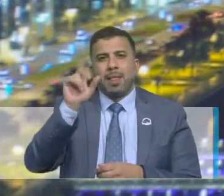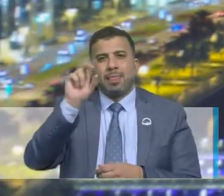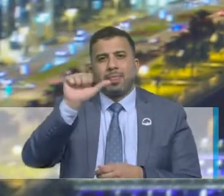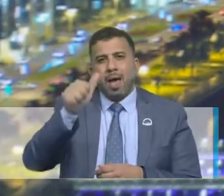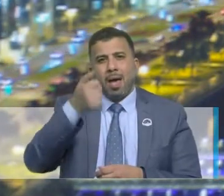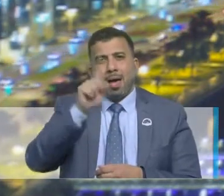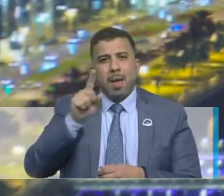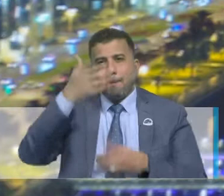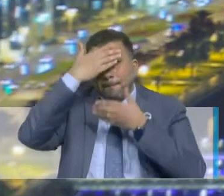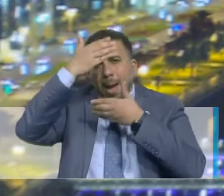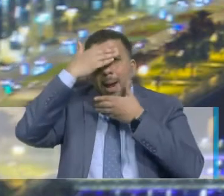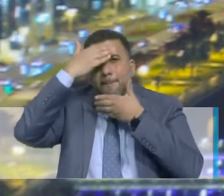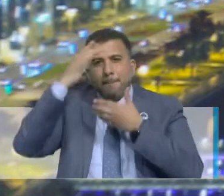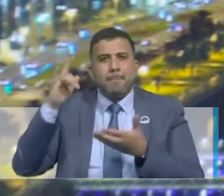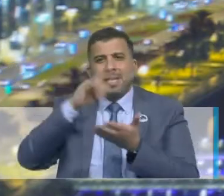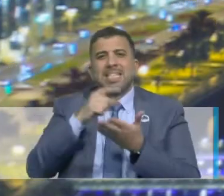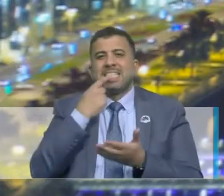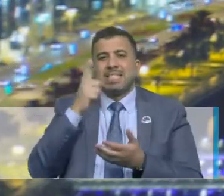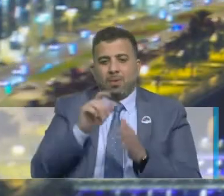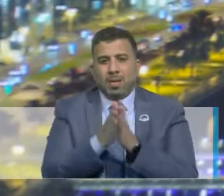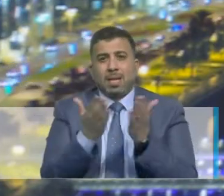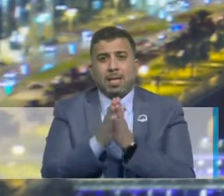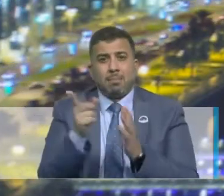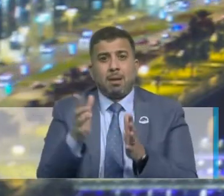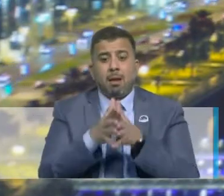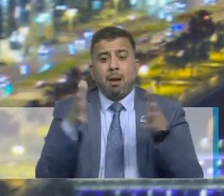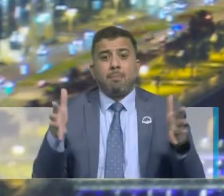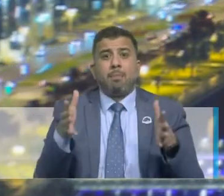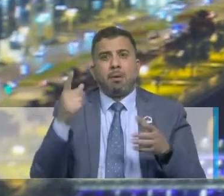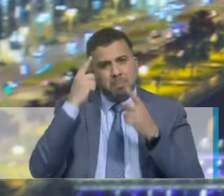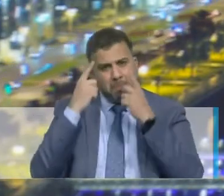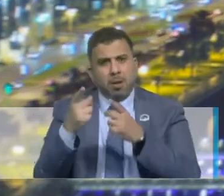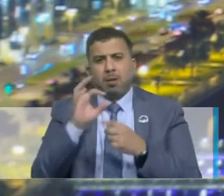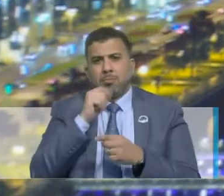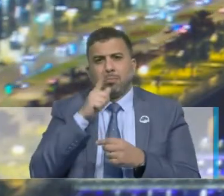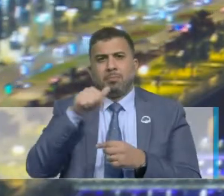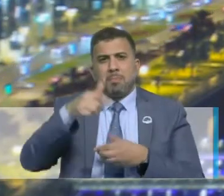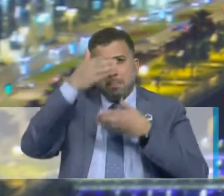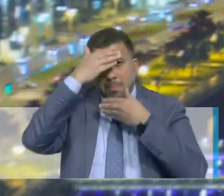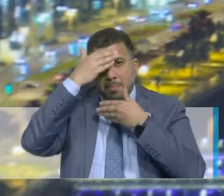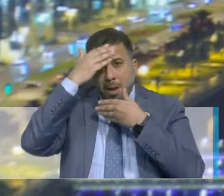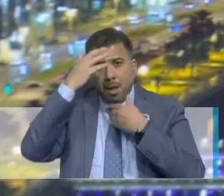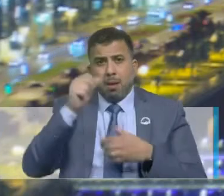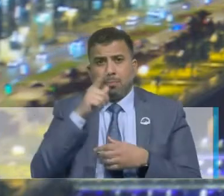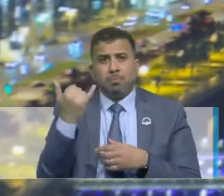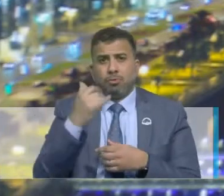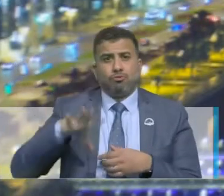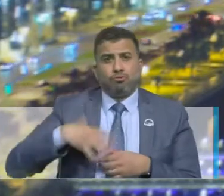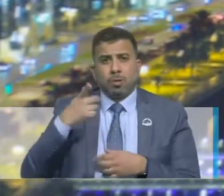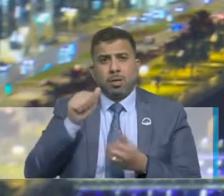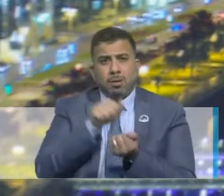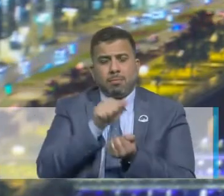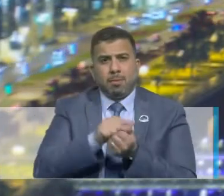التي يعد معرضها السنوي للكتاب الأكبر في المنطقة، وتعد المدينة موطنا لأبرز دور النشر